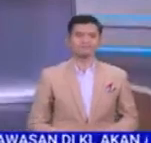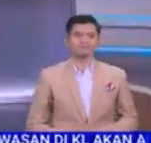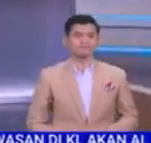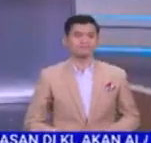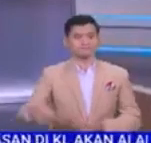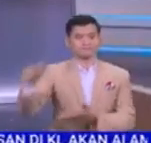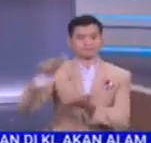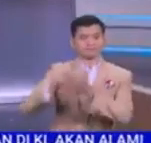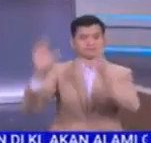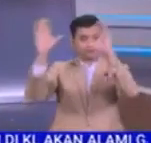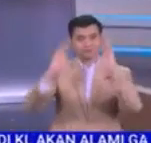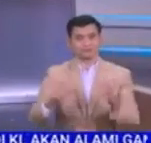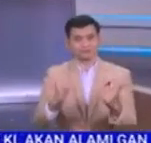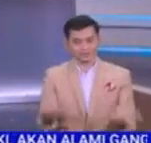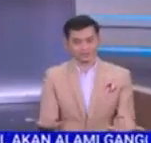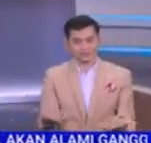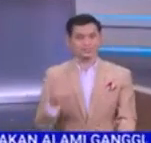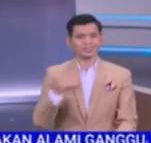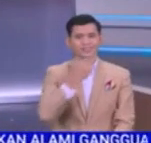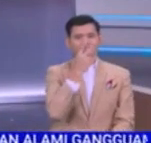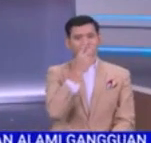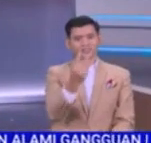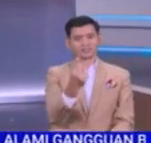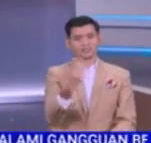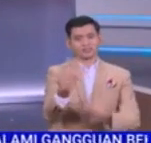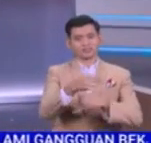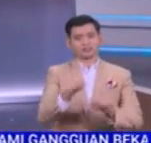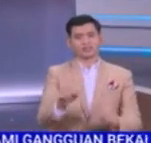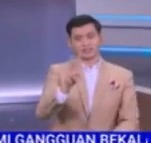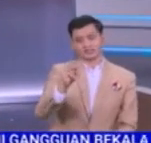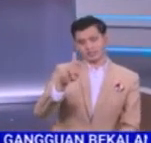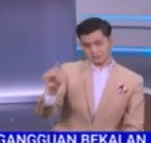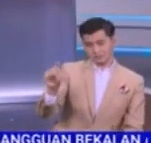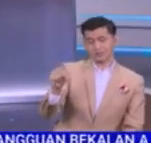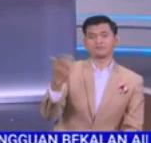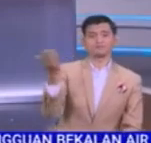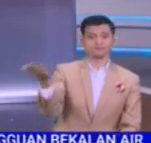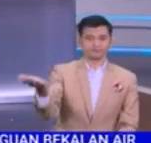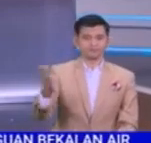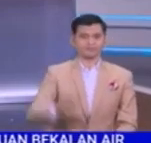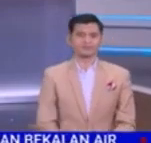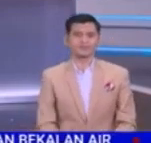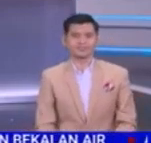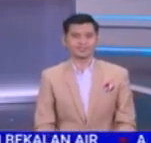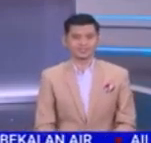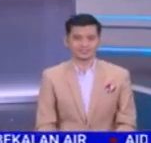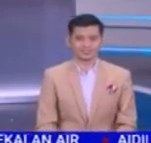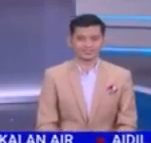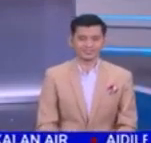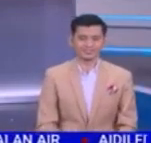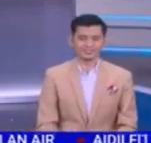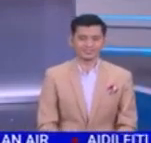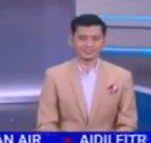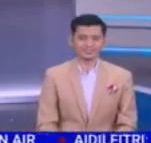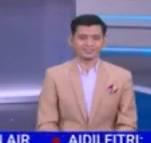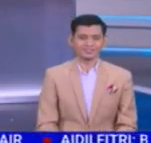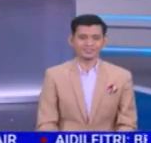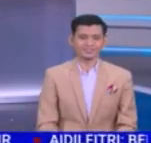Untuk laporan cuaca semasa di seluruh negara, langsung ke Jabatan Meteorologi bersama pegawainya Muhammad Napizi.